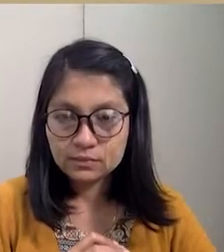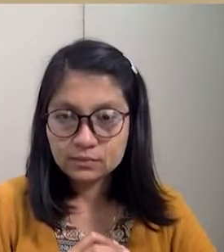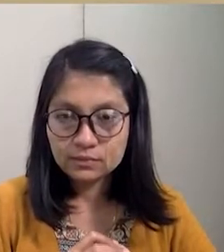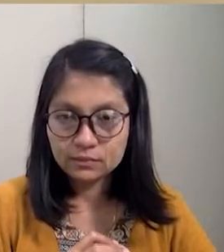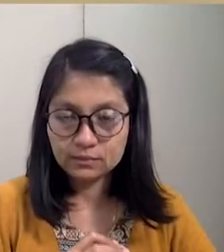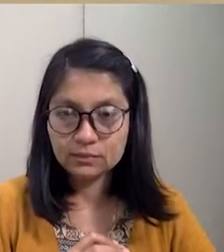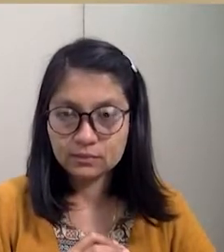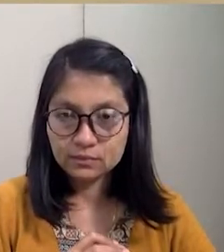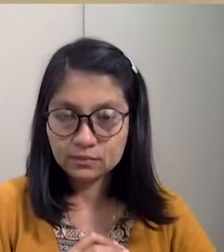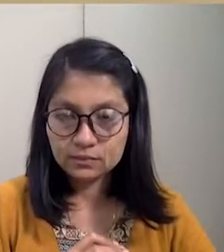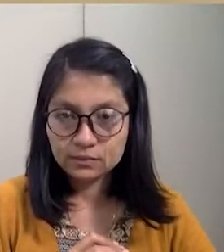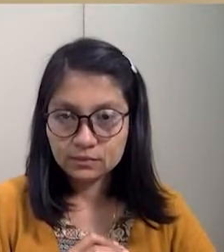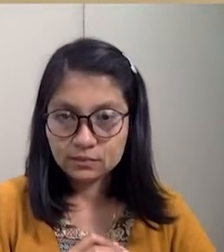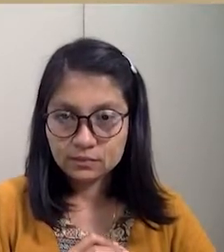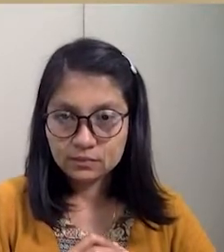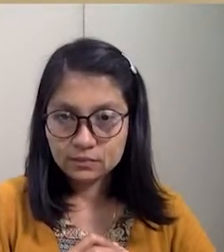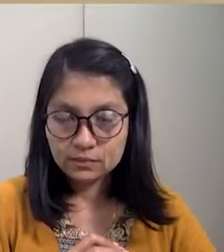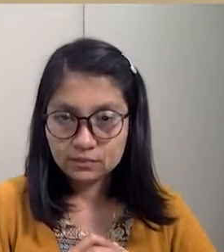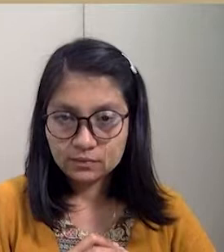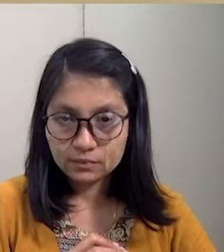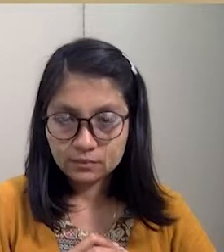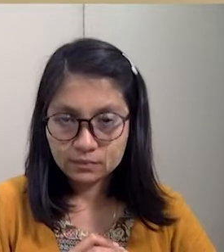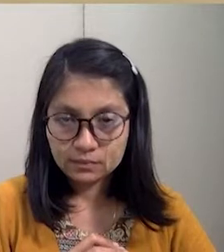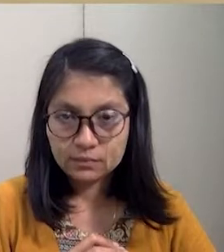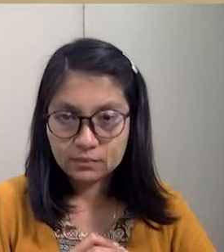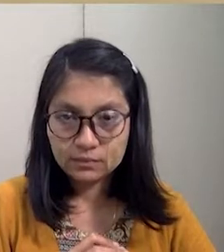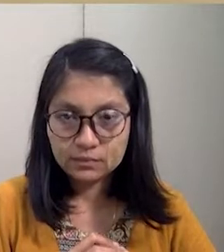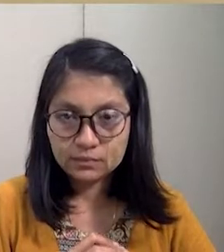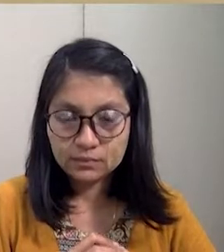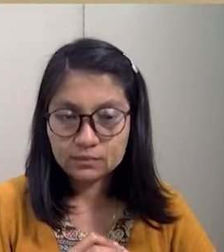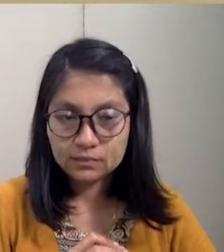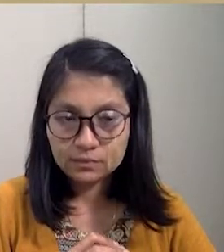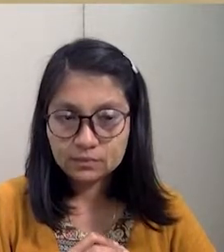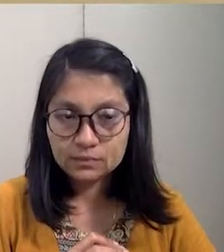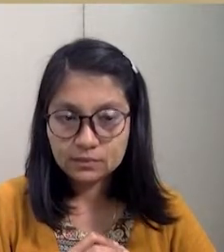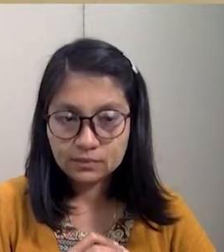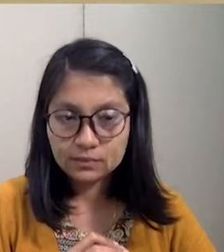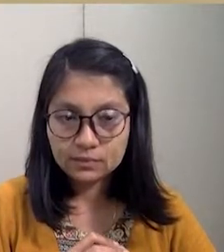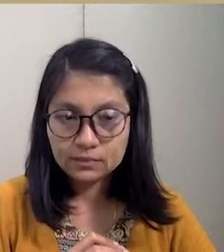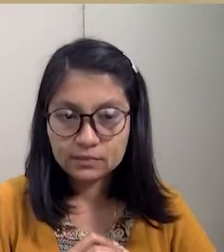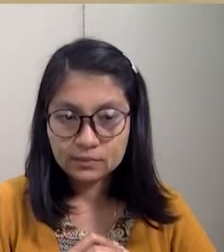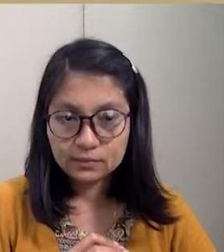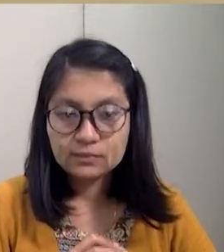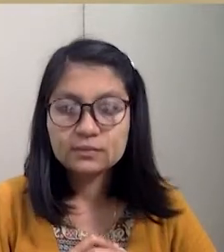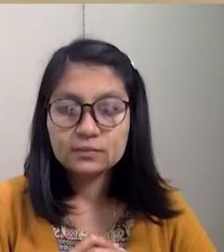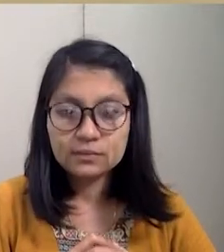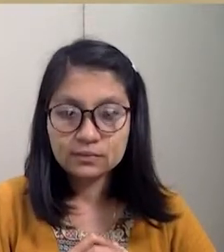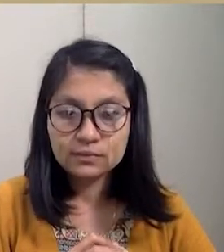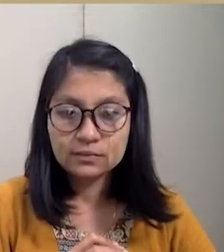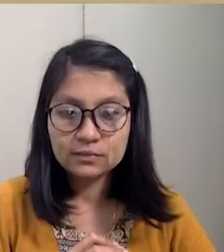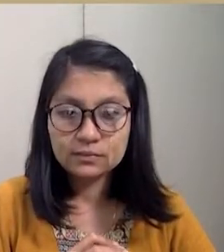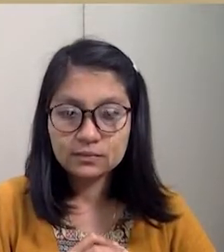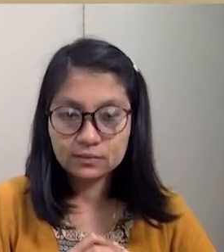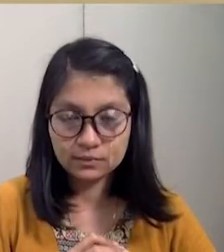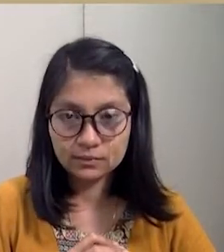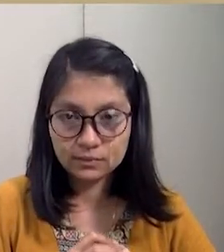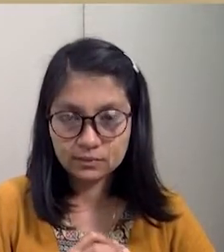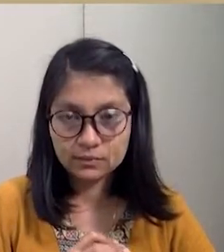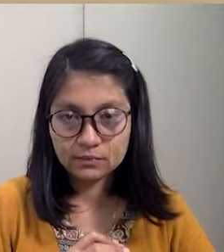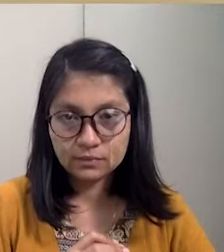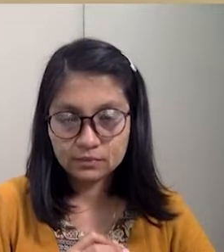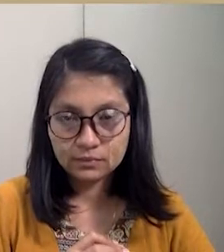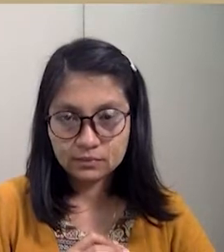မဲဆောက်ပဲအချမ်းတော့ဒါစတူဒင့်စီစဉ်ထားပြီးတော့ဟိုဘယ်လိုကောင်းမလဲအာညှိနှိုင်းဆောင်လို့ရတယ်ဟိုမှာမဲဆောက်မှာကျန်တဲ့အခု